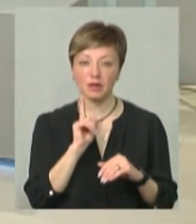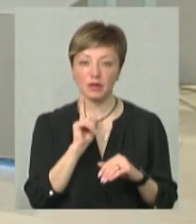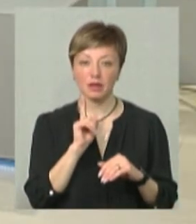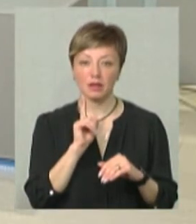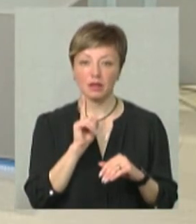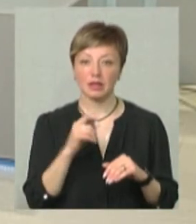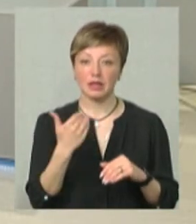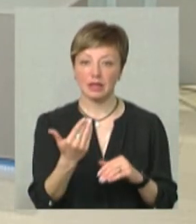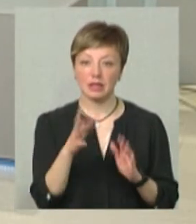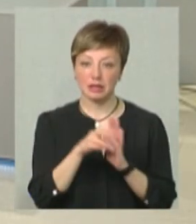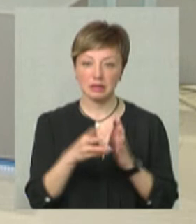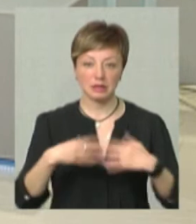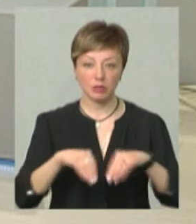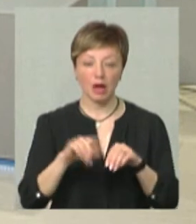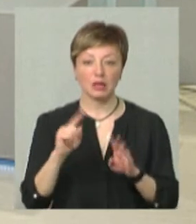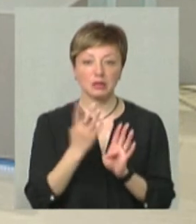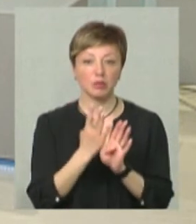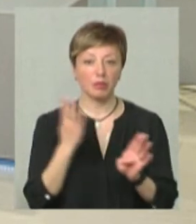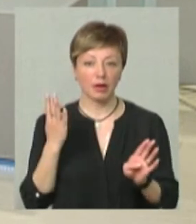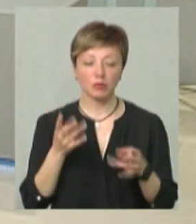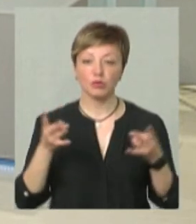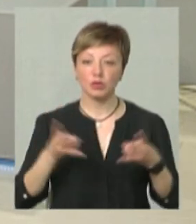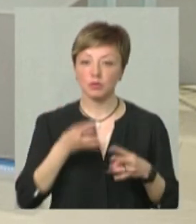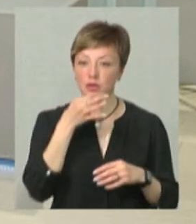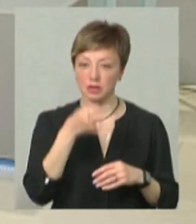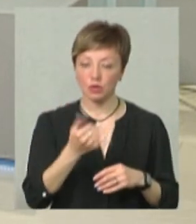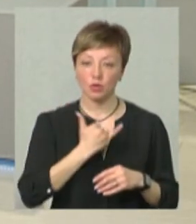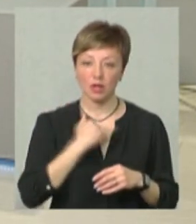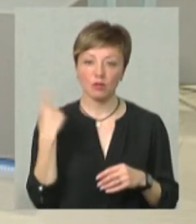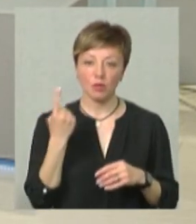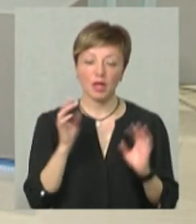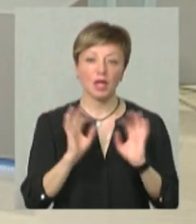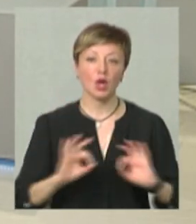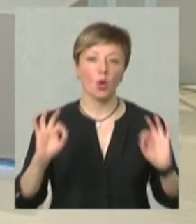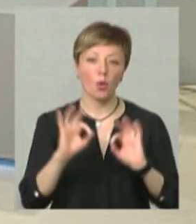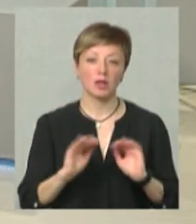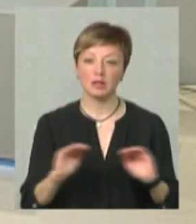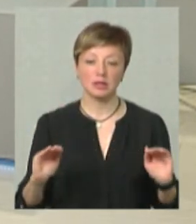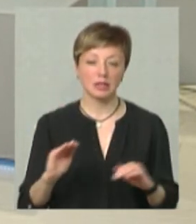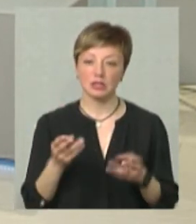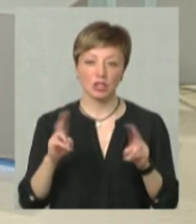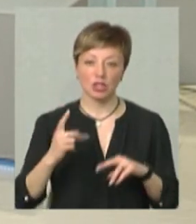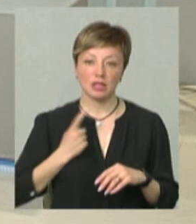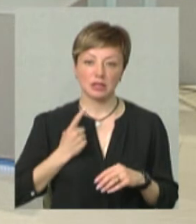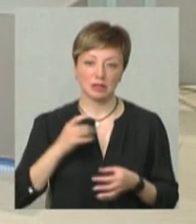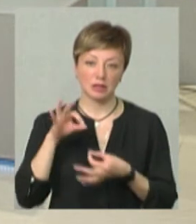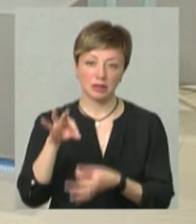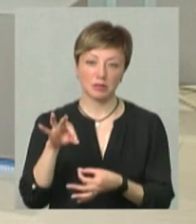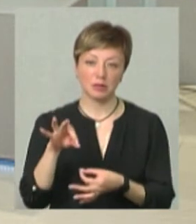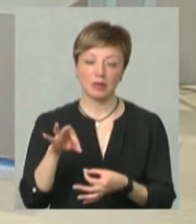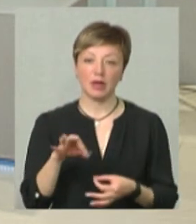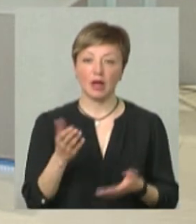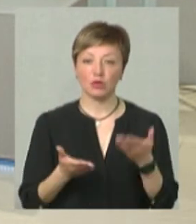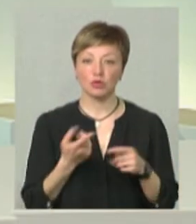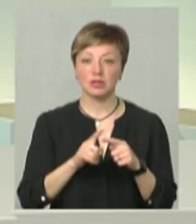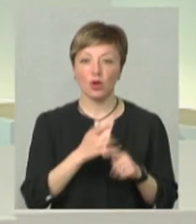тимчасових їхніх сім'ях? Ну, насамперед, потрібно сказати, що у нас в області ніколи діти не залишалися сам на сам з сім'єю, навіть